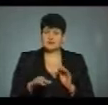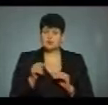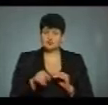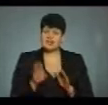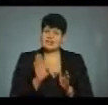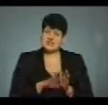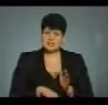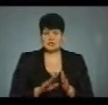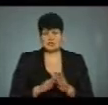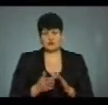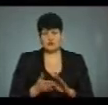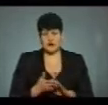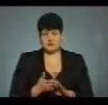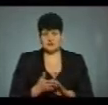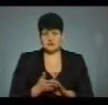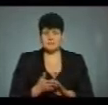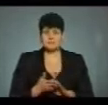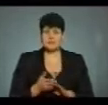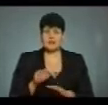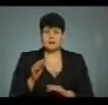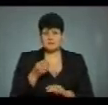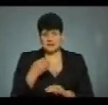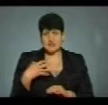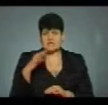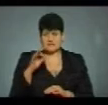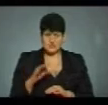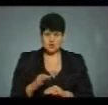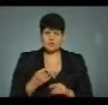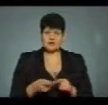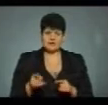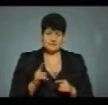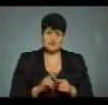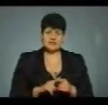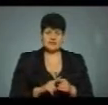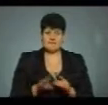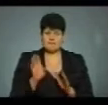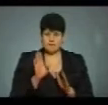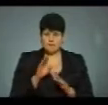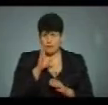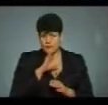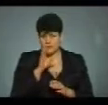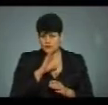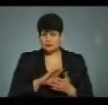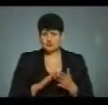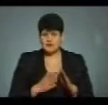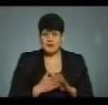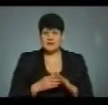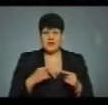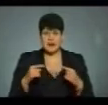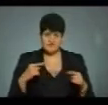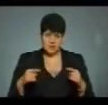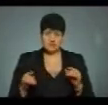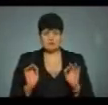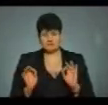гірша ситуація, але не суттєво. Будемо казати, 15% – це в такому гіршому стані, все остальний ріпак в